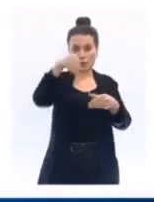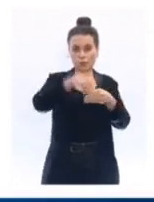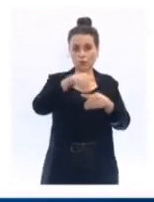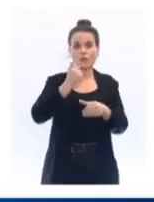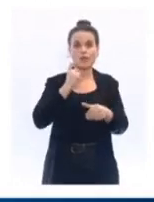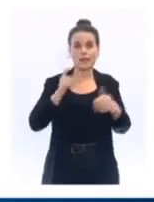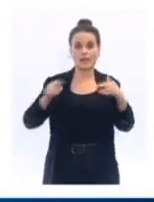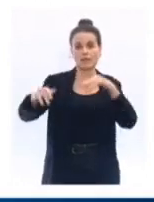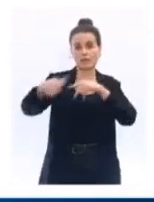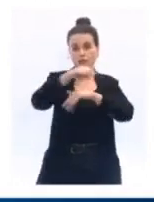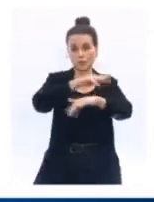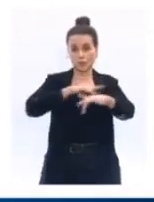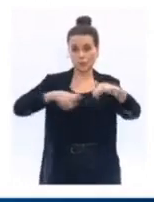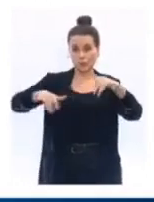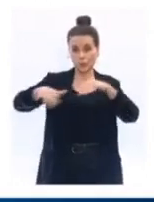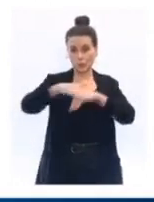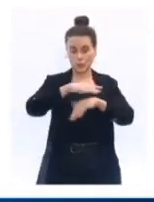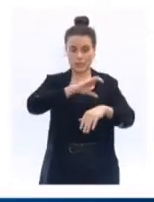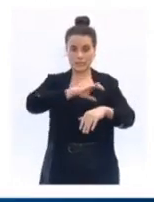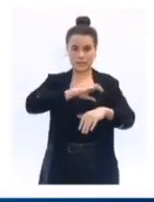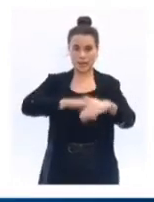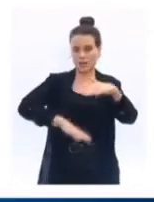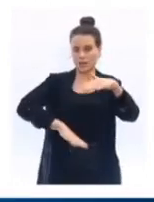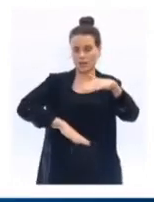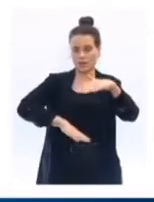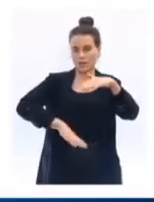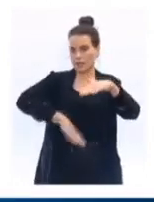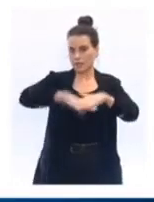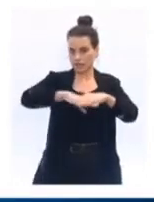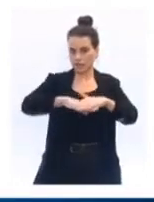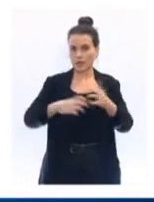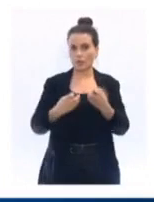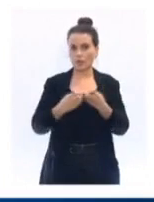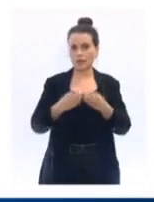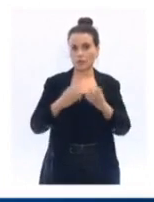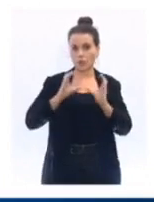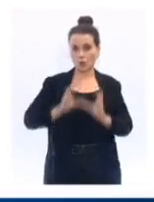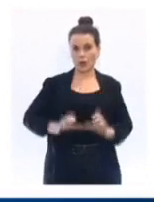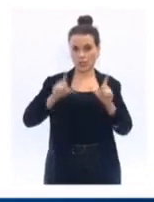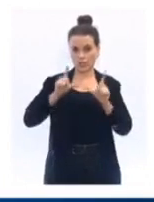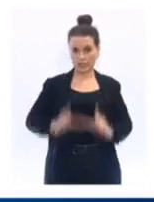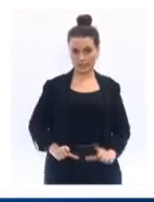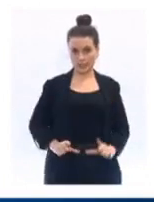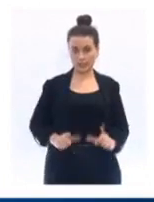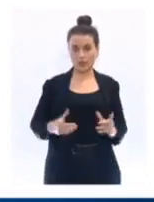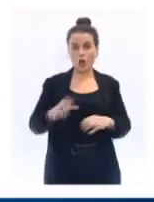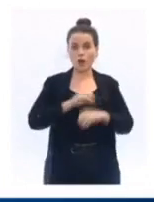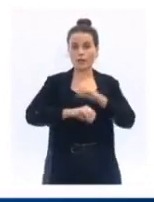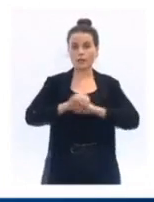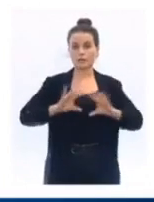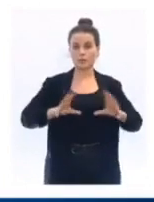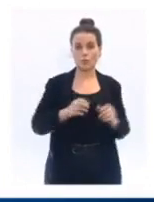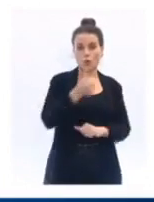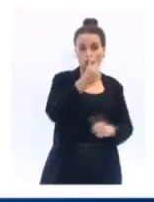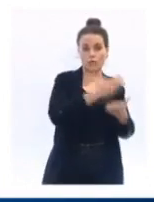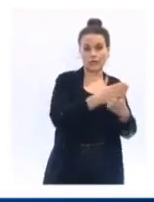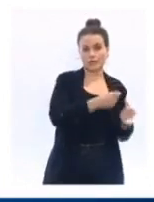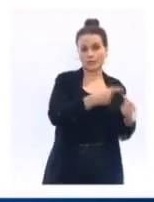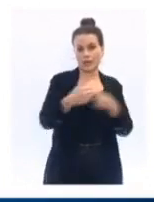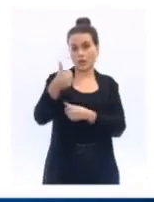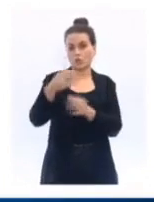classe, dans la mesure du possible, à l'exception des salles spécialisées et des ateliers. En troisième lieu, les récréations